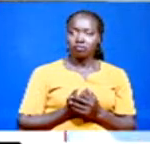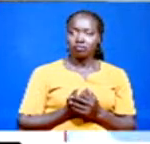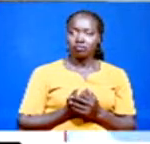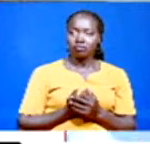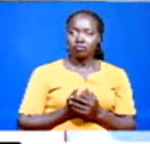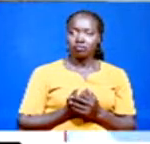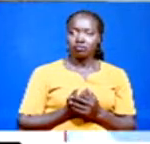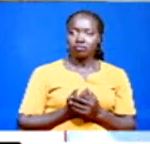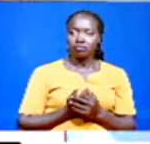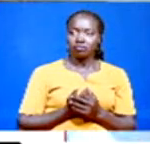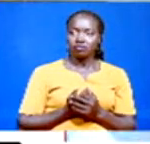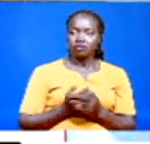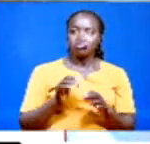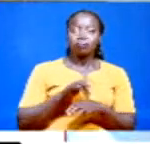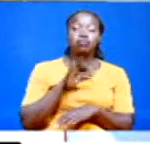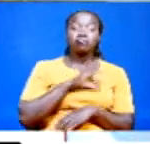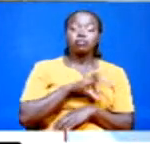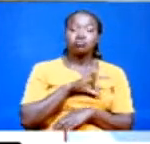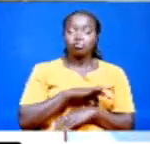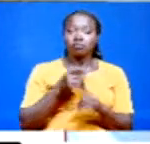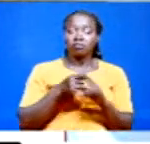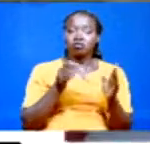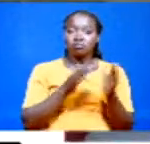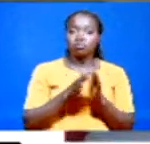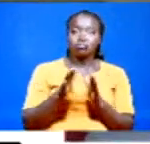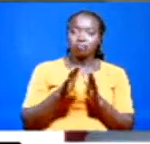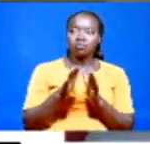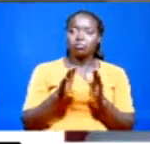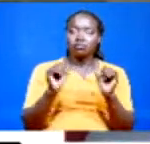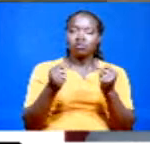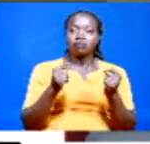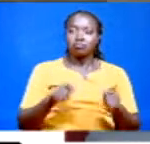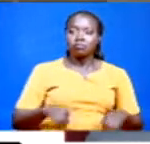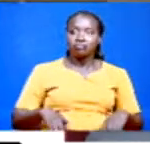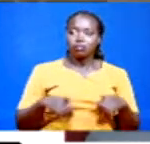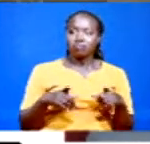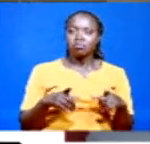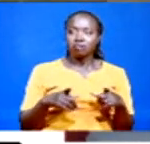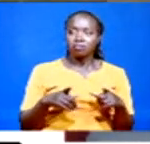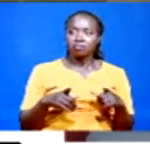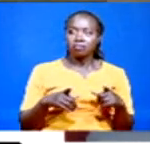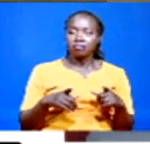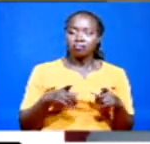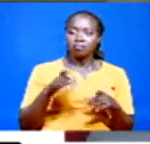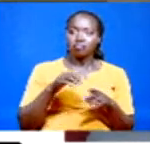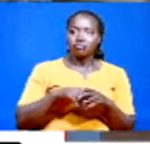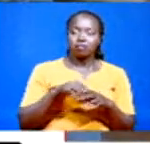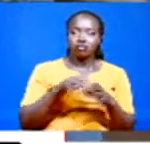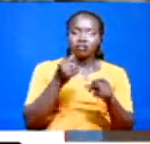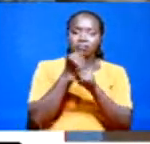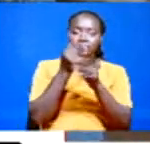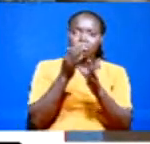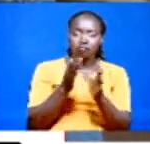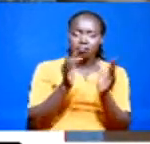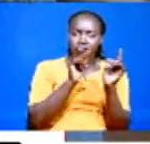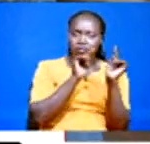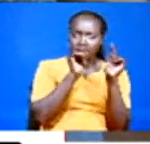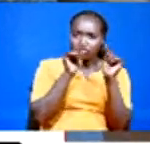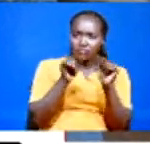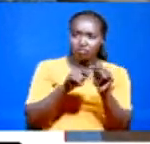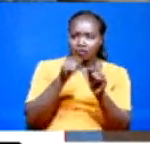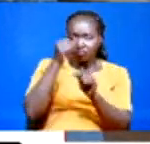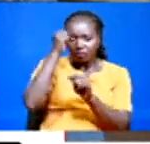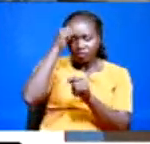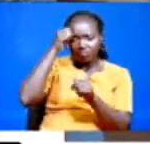ambapo walionufaika kutokana na mpango wa shirika la Save a Life, wakiwemo wadau, walikongamana kukumbuka na